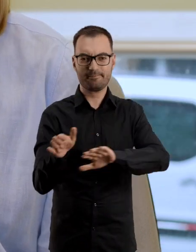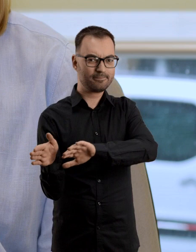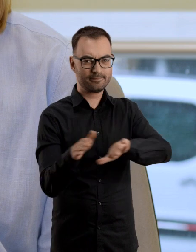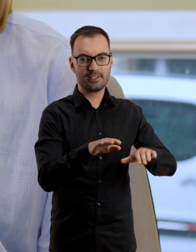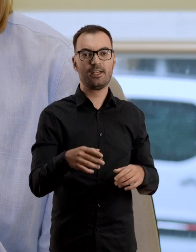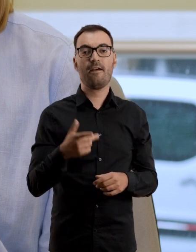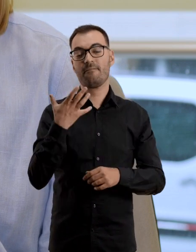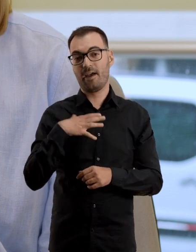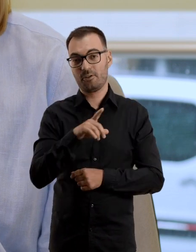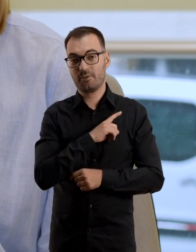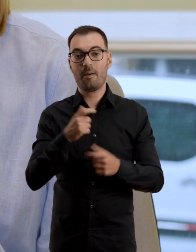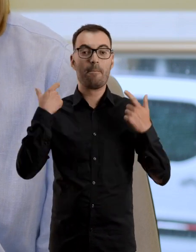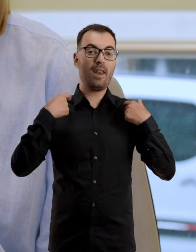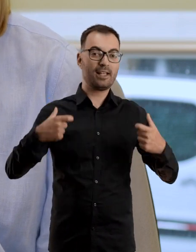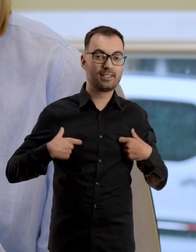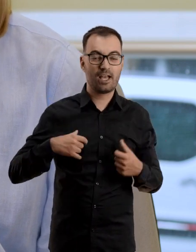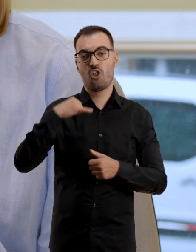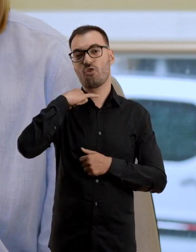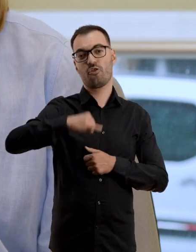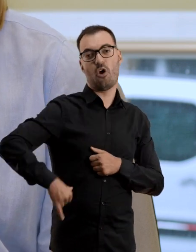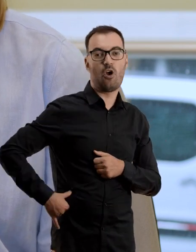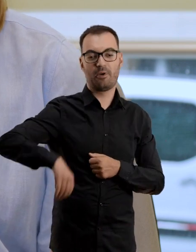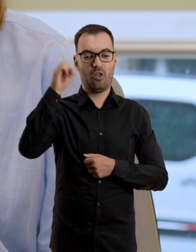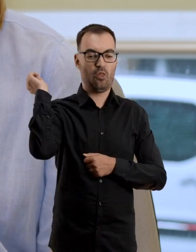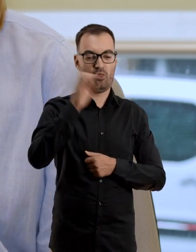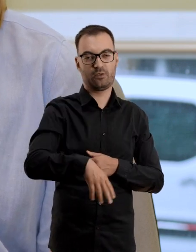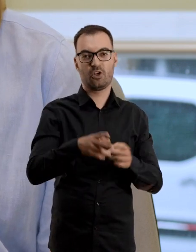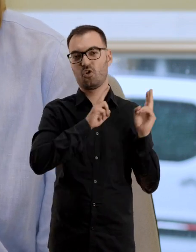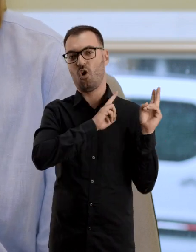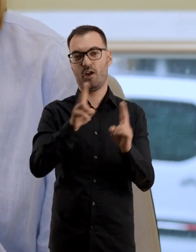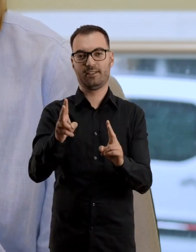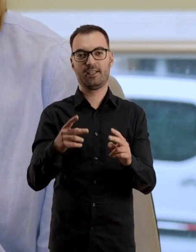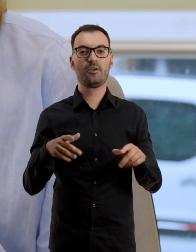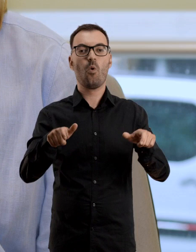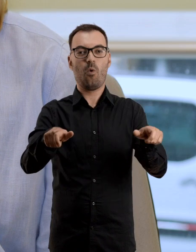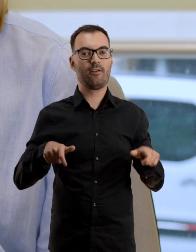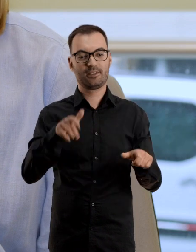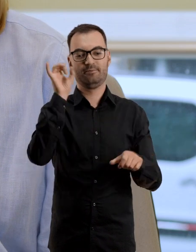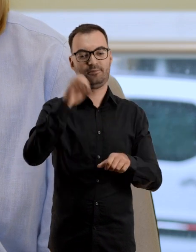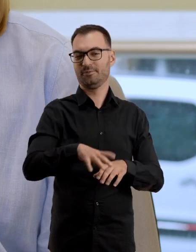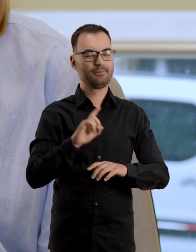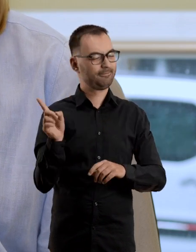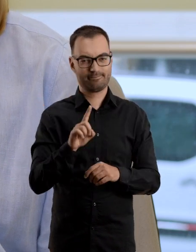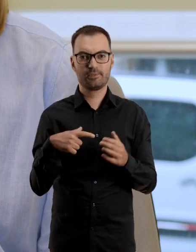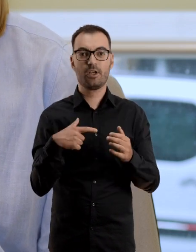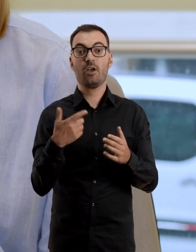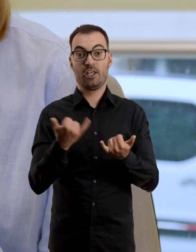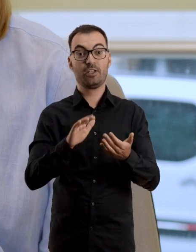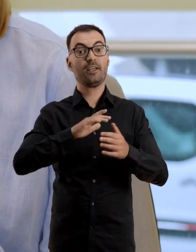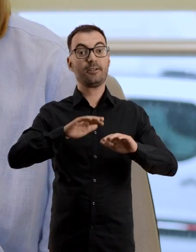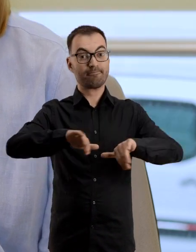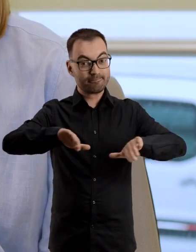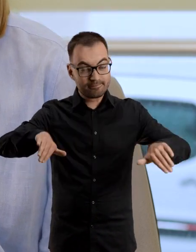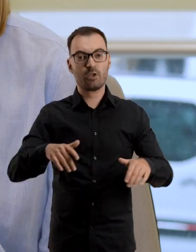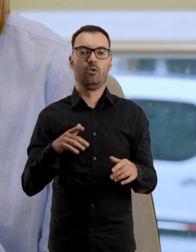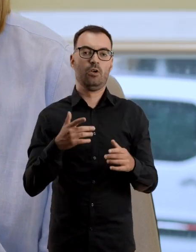uwagę na to, aby nasze plecaki czy torby nie znajdowały się w przejściu pomiędzy ławkami. To zdecydowanie